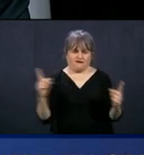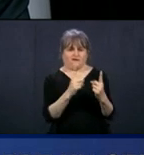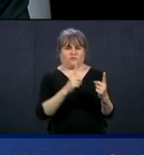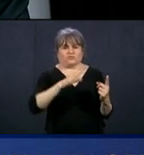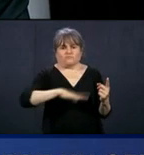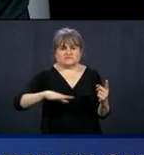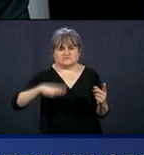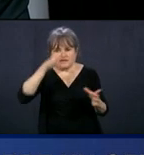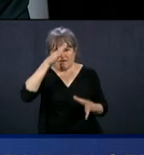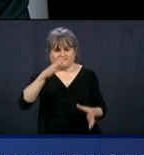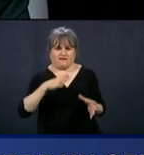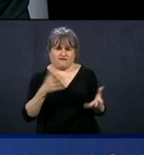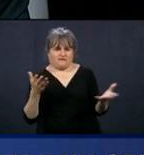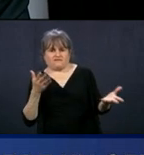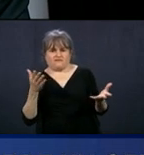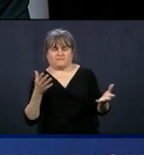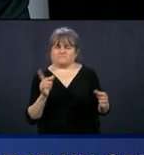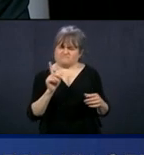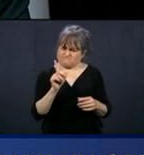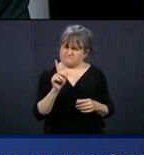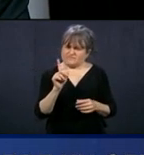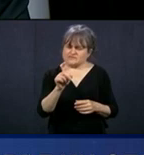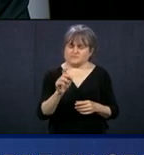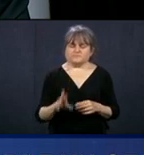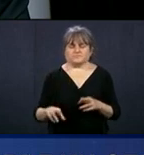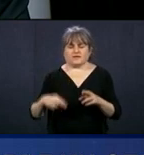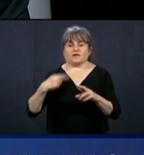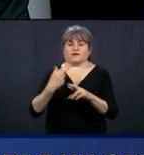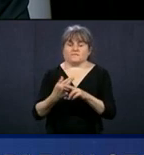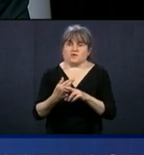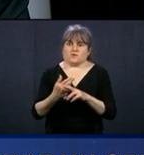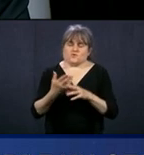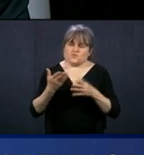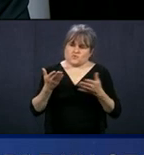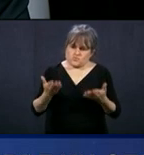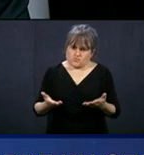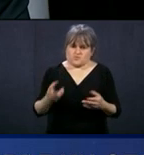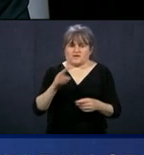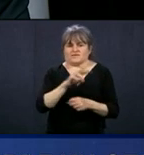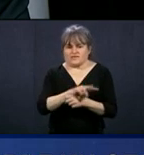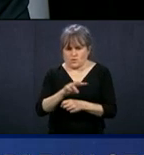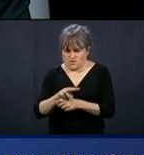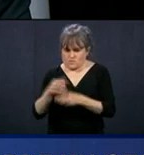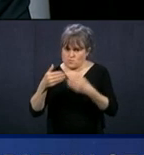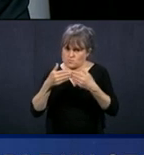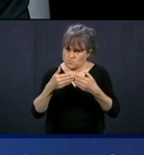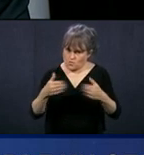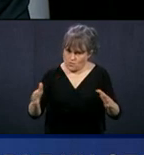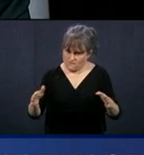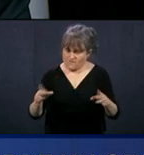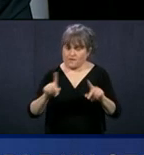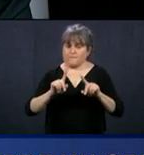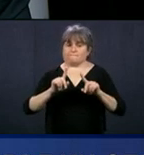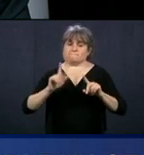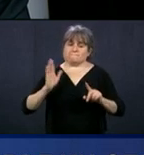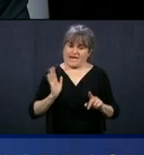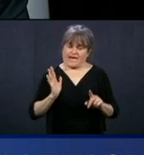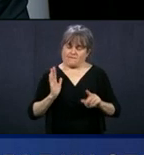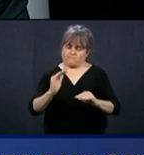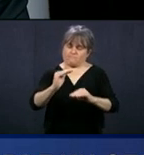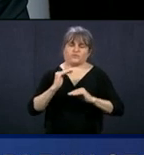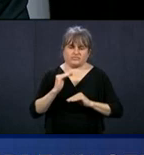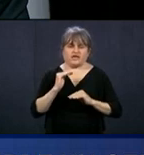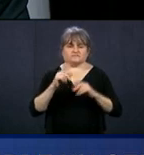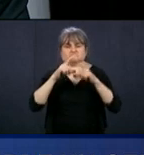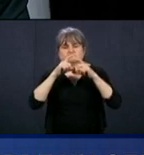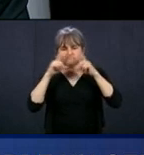contexte de réouverture de garderies va être dans un contexte où les gens vont avoir des équipements de protection personnelle. Les gens vont porter